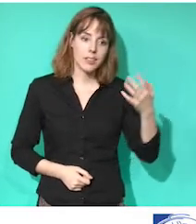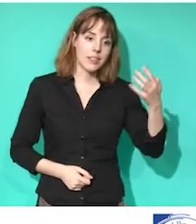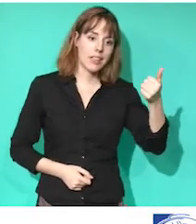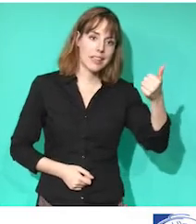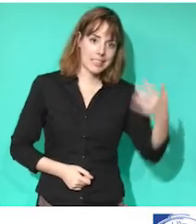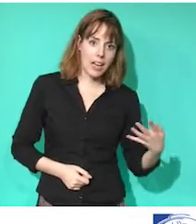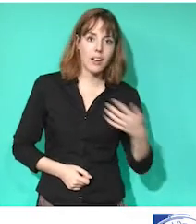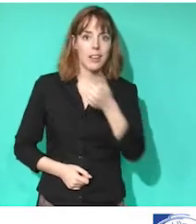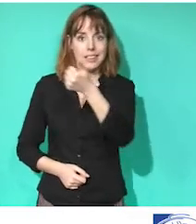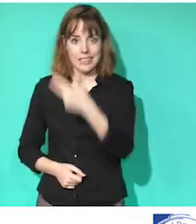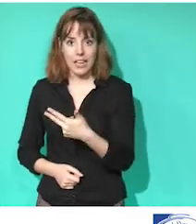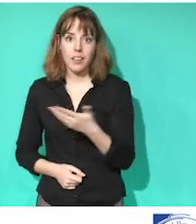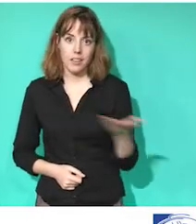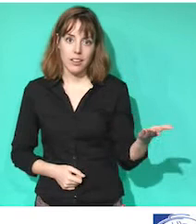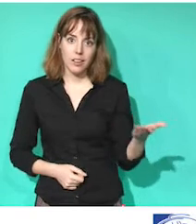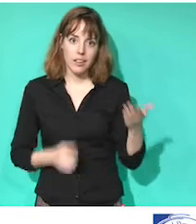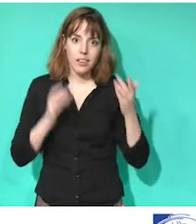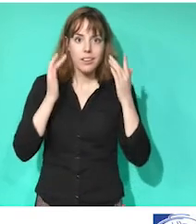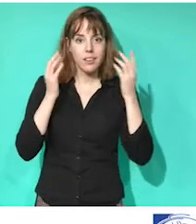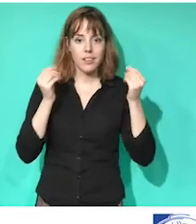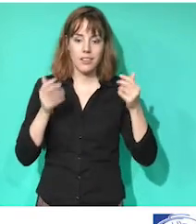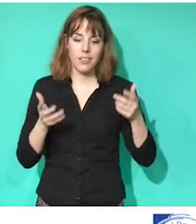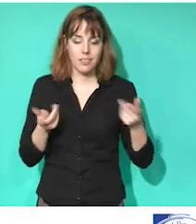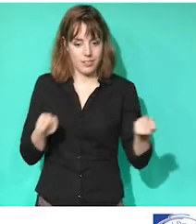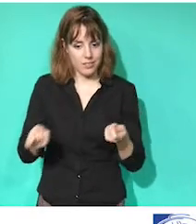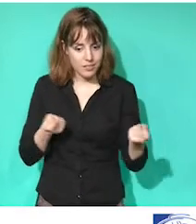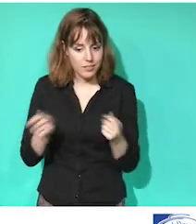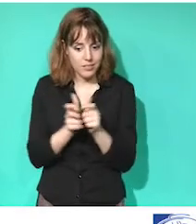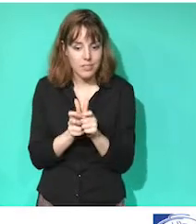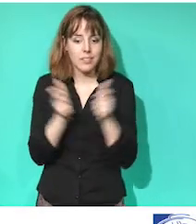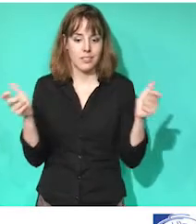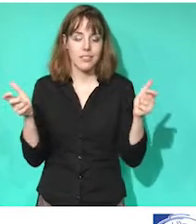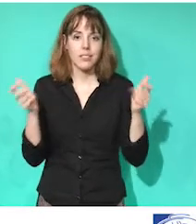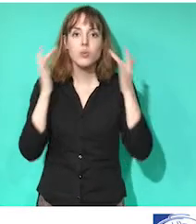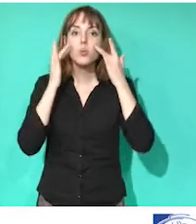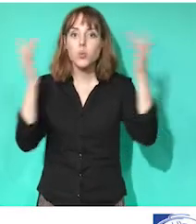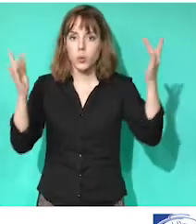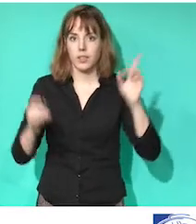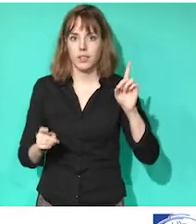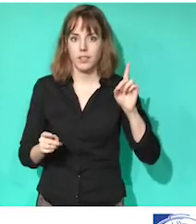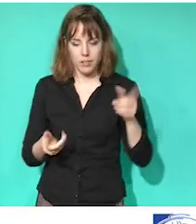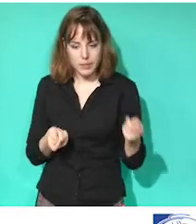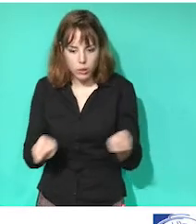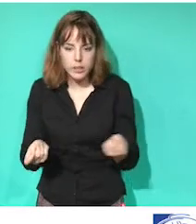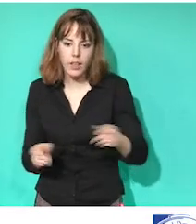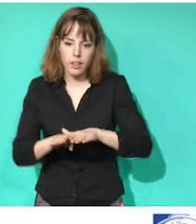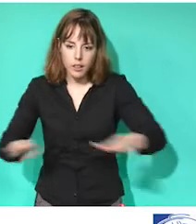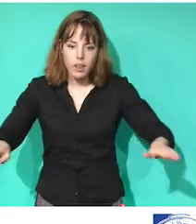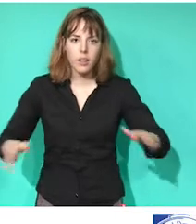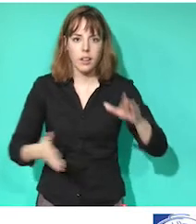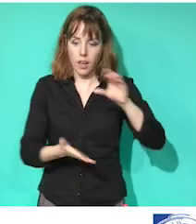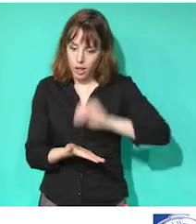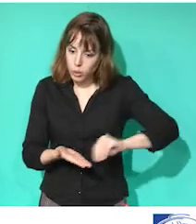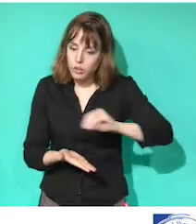des dirigeantes des structures culturelles, des metteurs et metteuses en scène de spectacles programmés dans les théâtres, les auteurs,